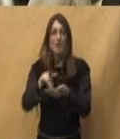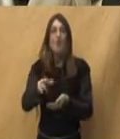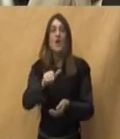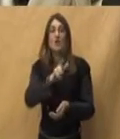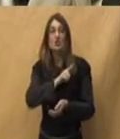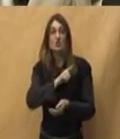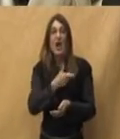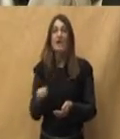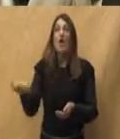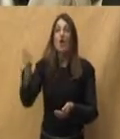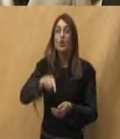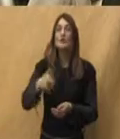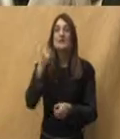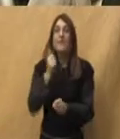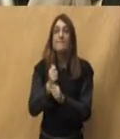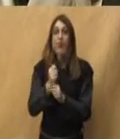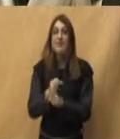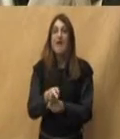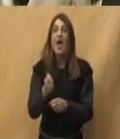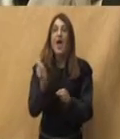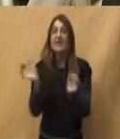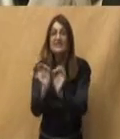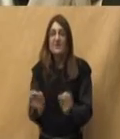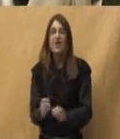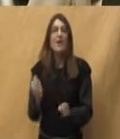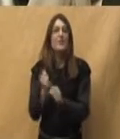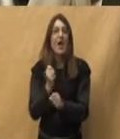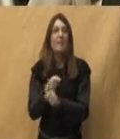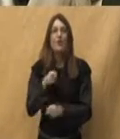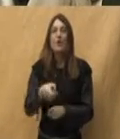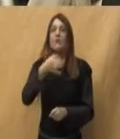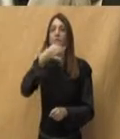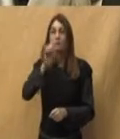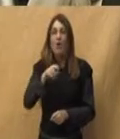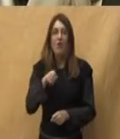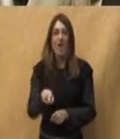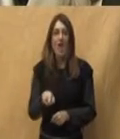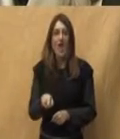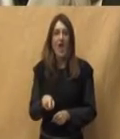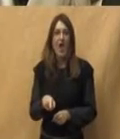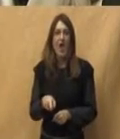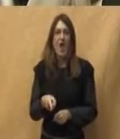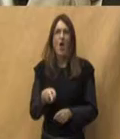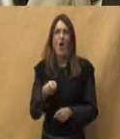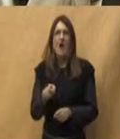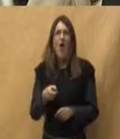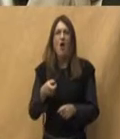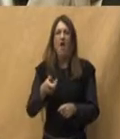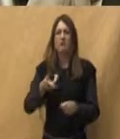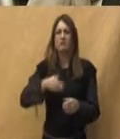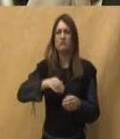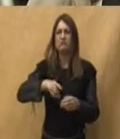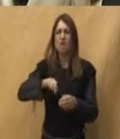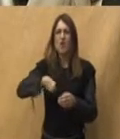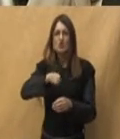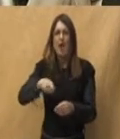kada dolazi iz posla napraviti tu hranu svježu, zdravu, jer je korisnije pojesti, ja ću reći pregršt, čušpaj za recimo